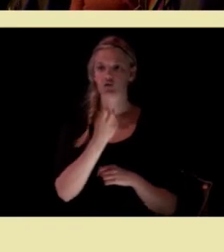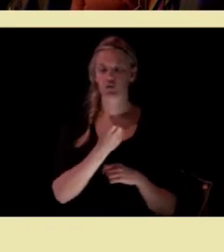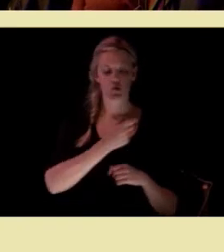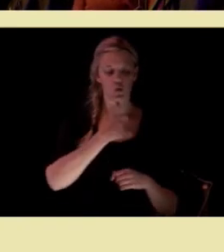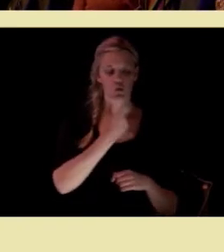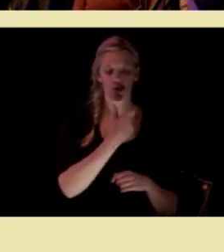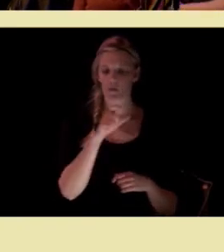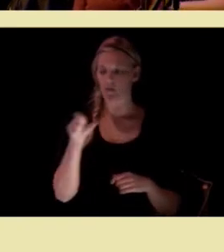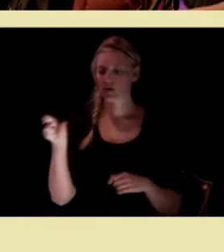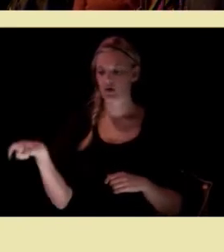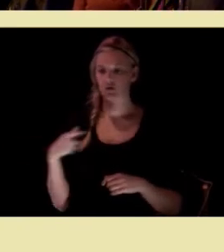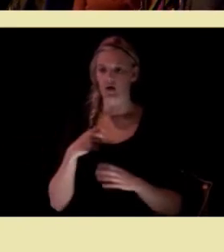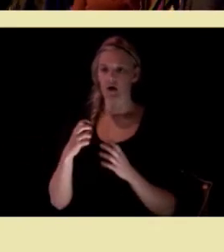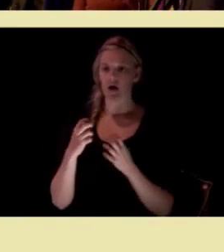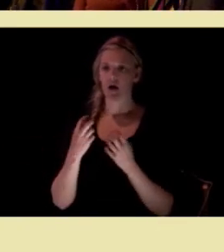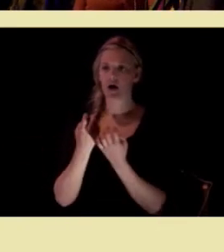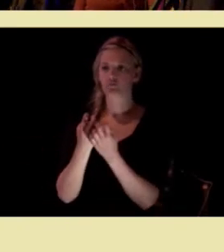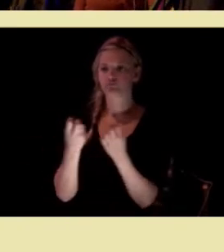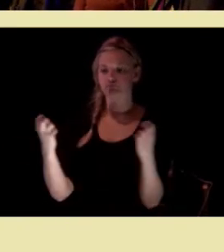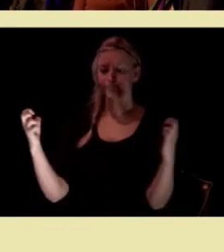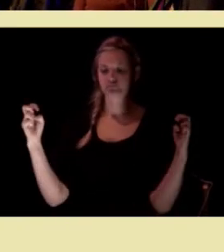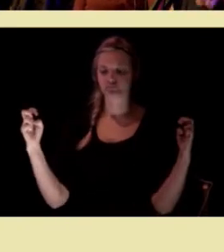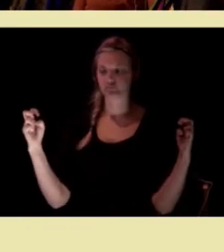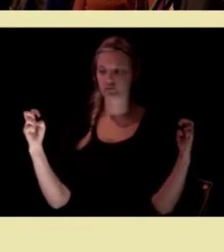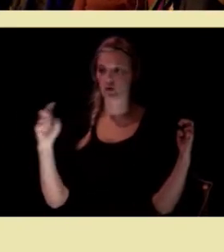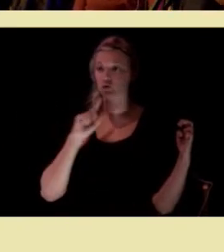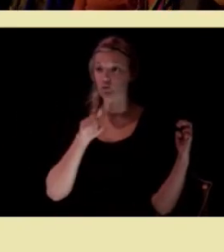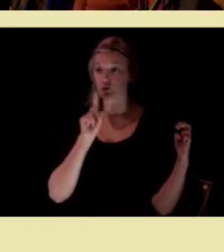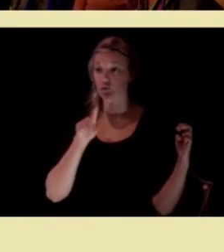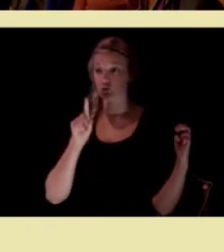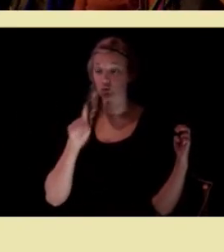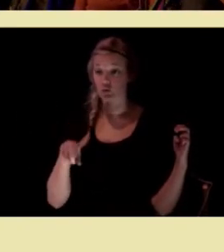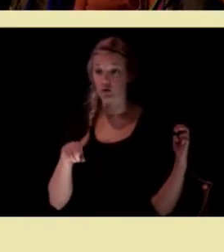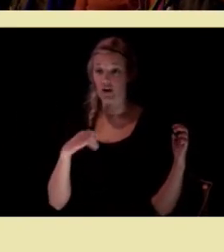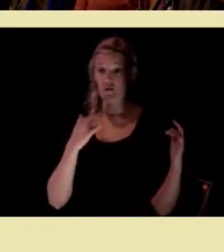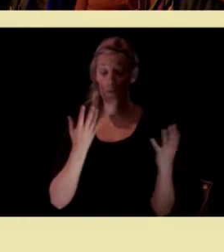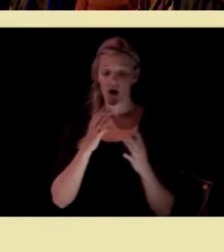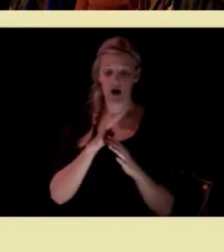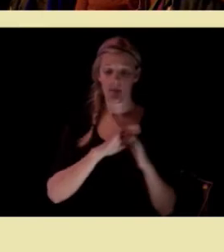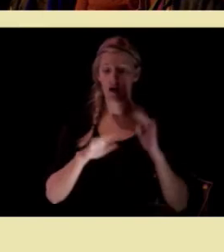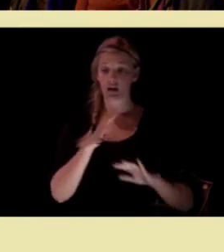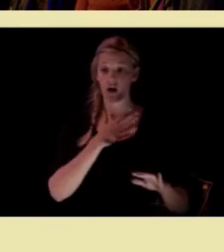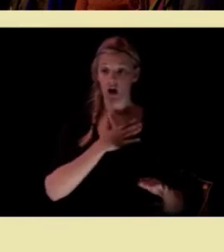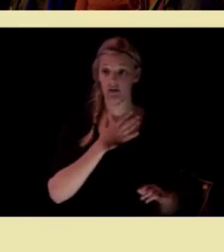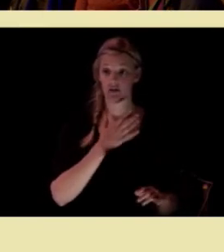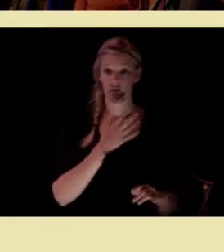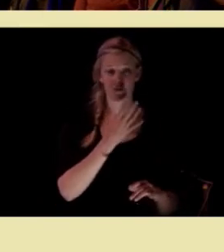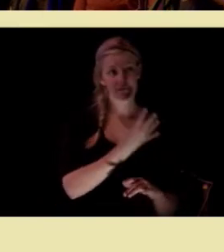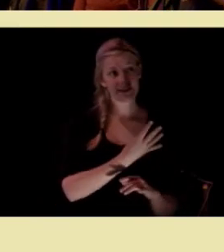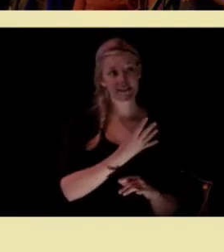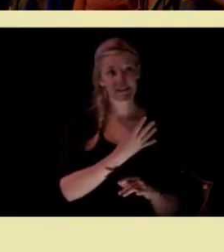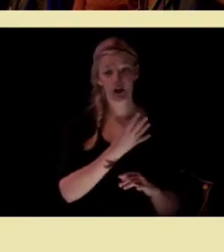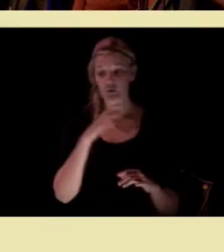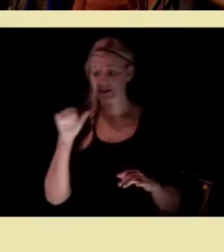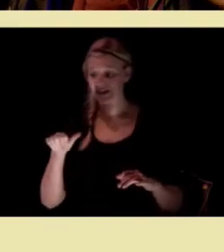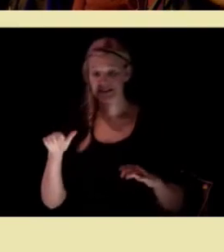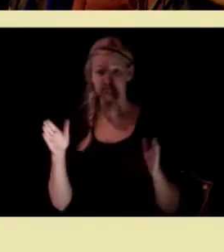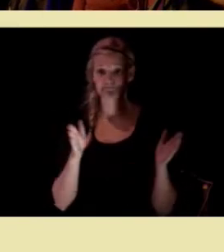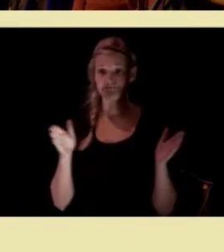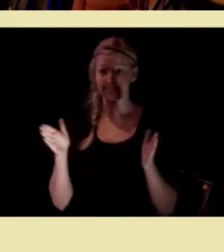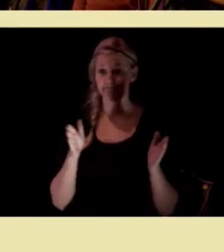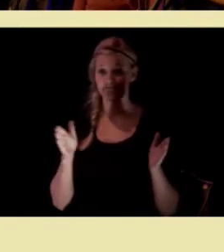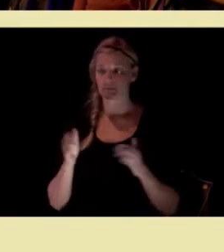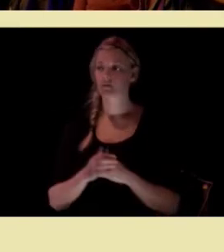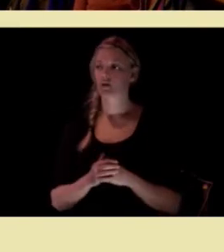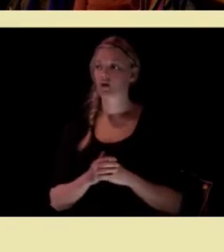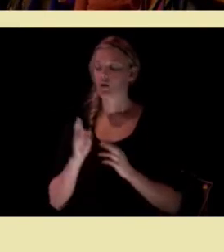20 ungdommer som stod I en halvsirkel og spurte først hvor mange behandlere vi har hatt, og det var mellom 4 og 16.